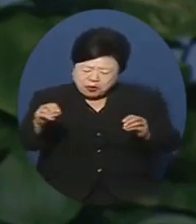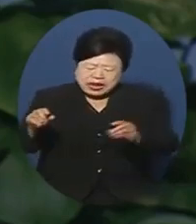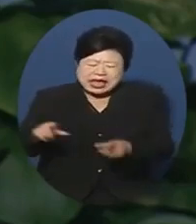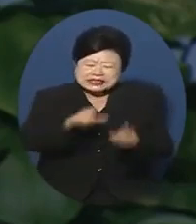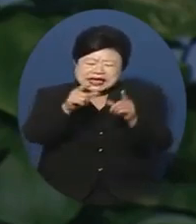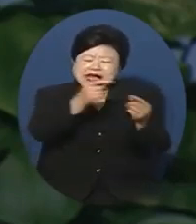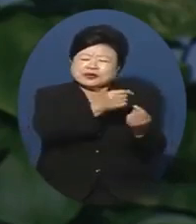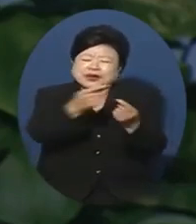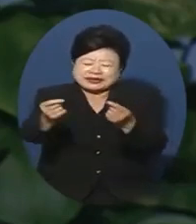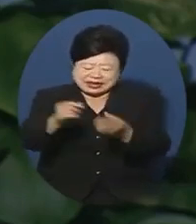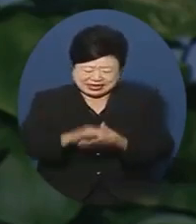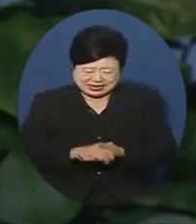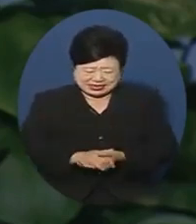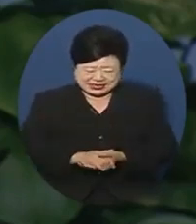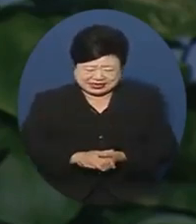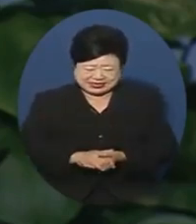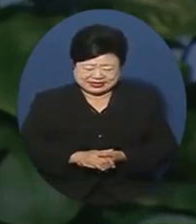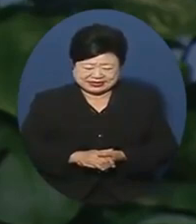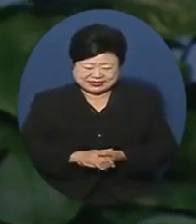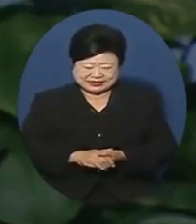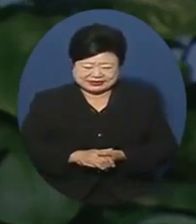모래 생활이다. 모래 생활이다.